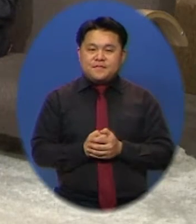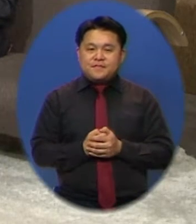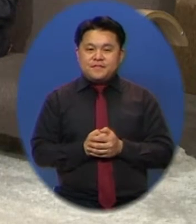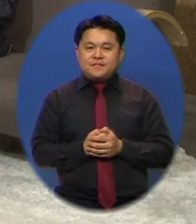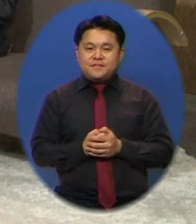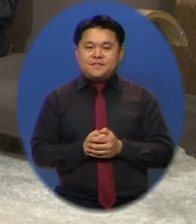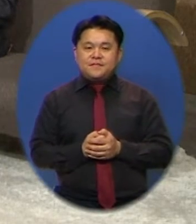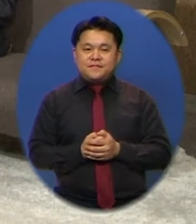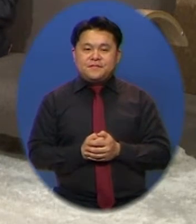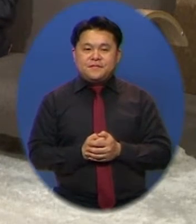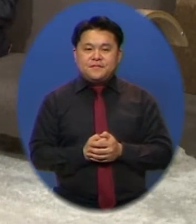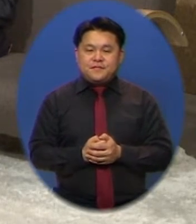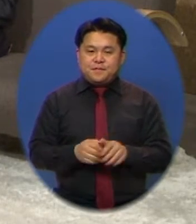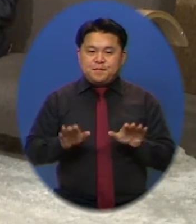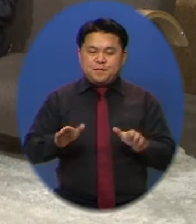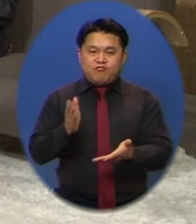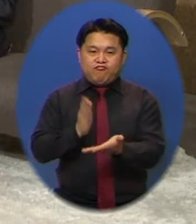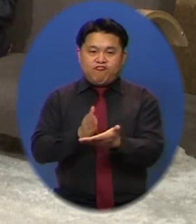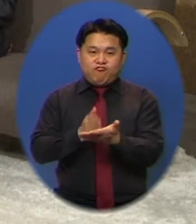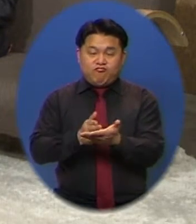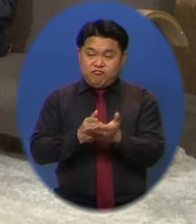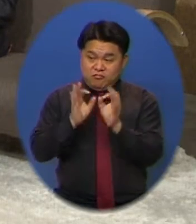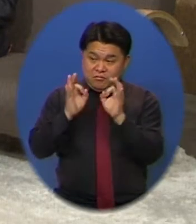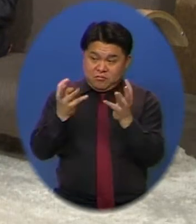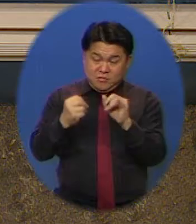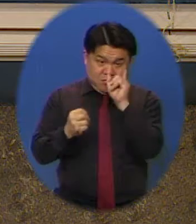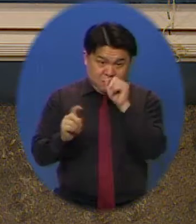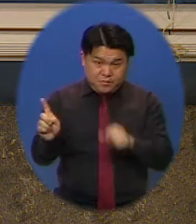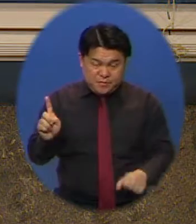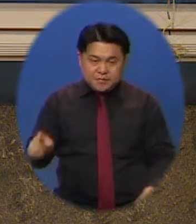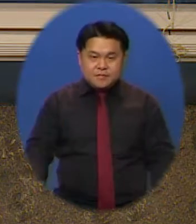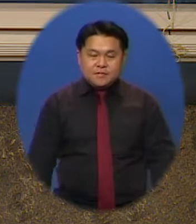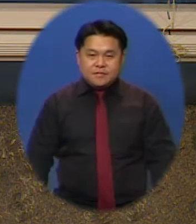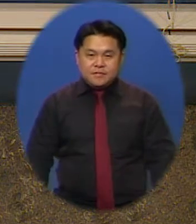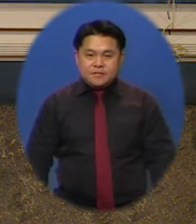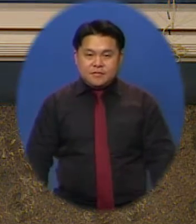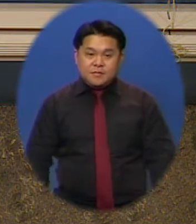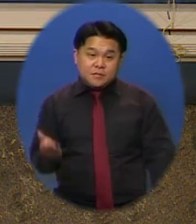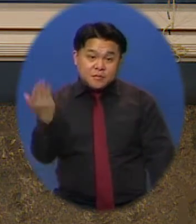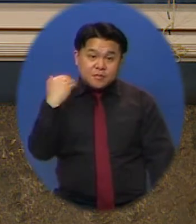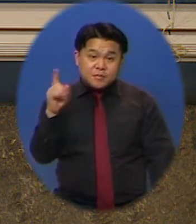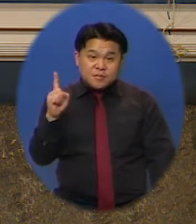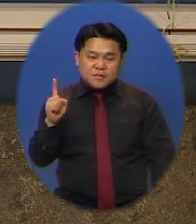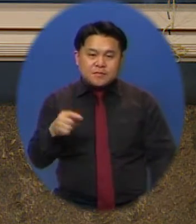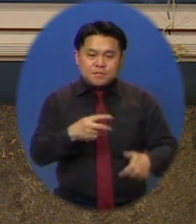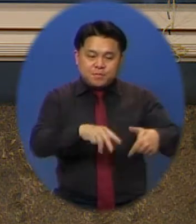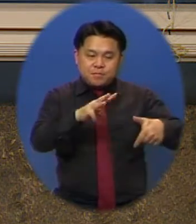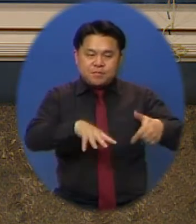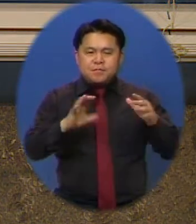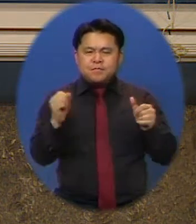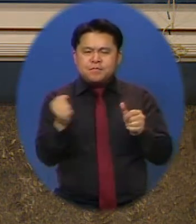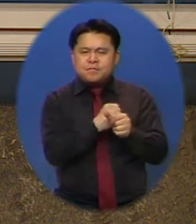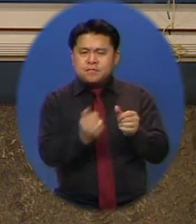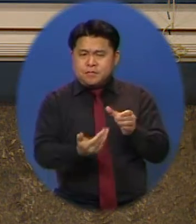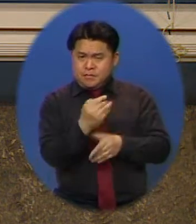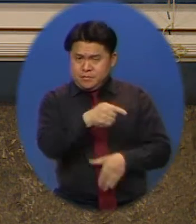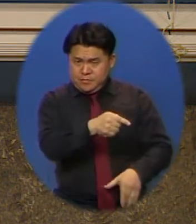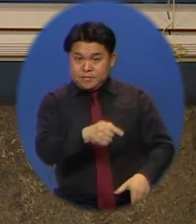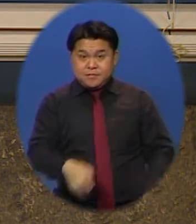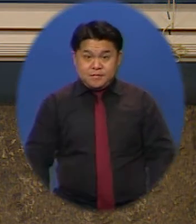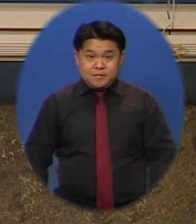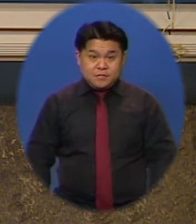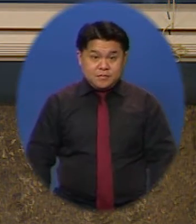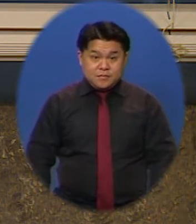해볼게요. 요즘 뉴스에서 많이 나오는 이야기 중 하나가 얼마 전 있었던 이제 인천에 아동학대 사건이